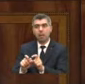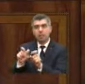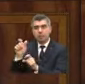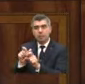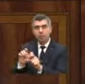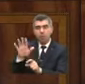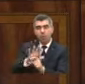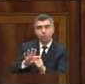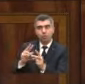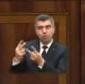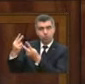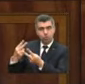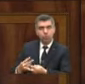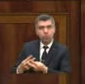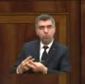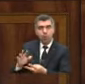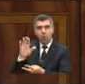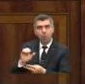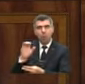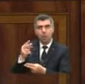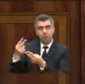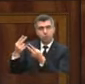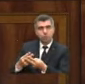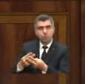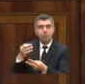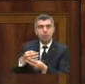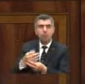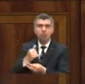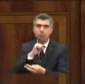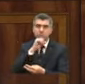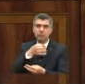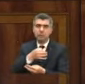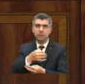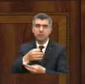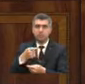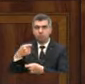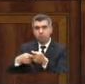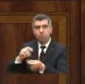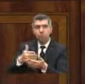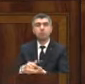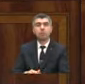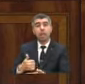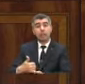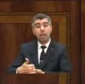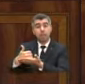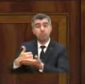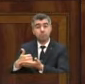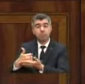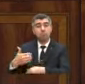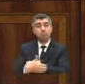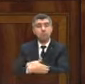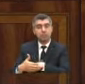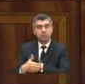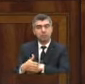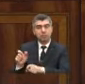والمستثمر الاجنبي والوطني يثق في البلاد ديالو ويستثمر فيها. كذلك المشكل ديال دعم القدره الشرائيه سيد رئيس الحكومه،